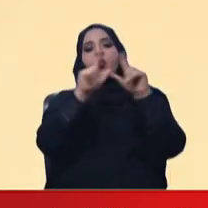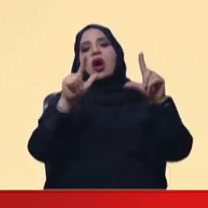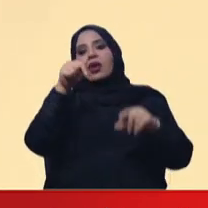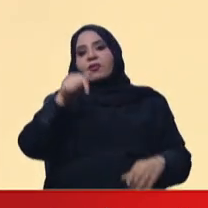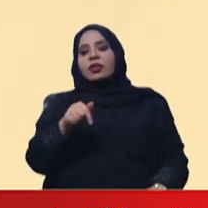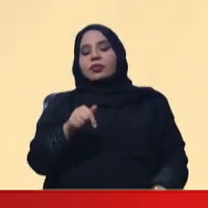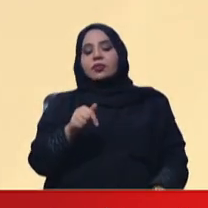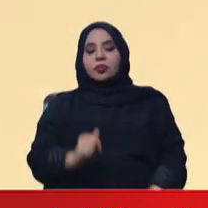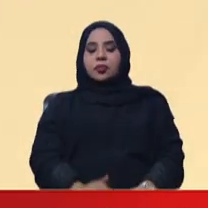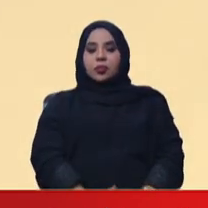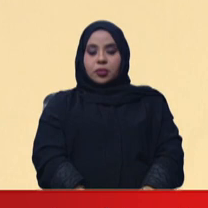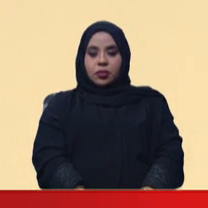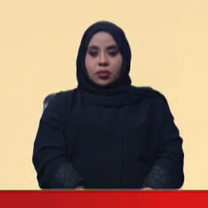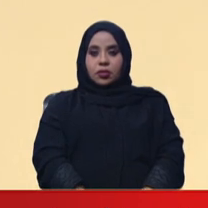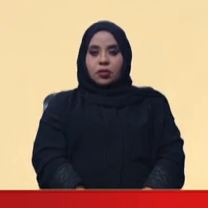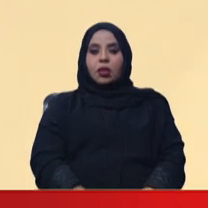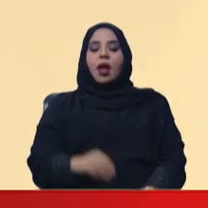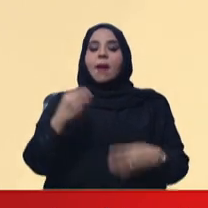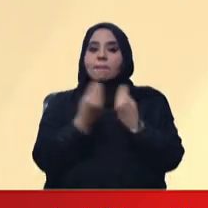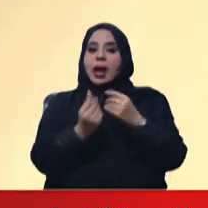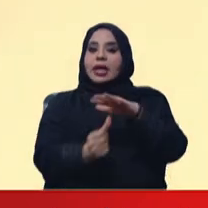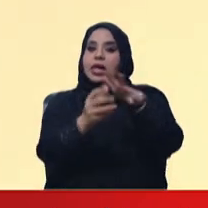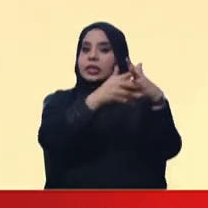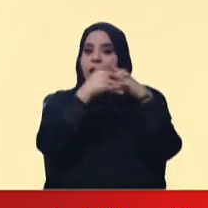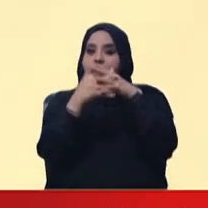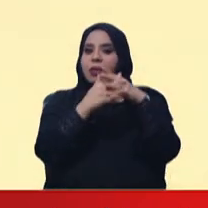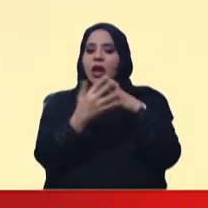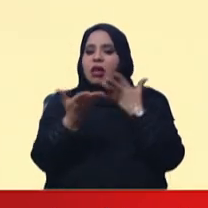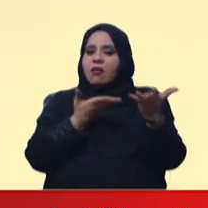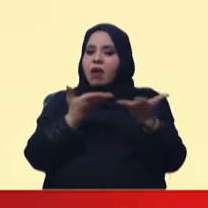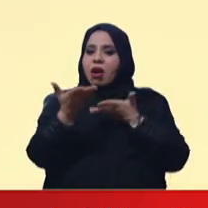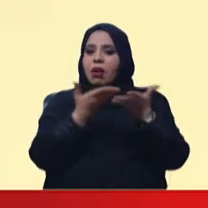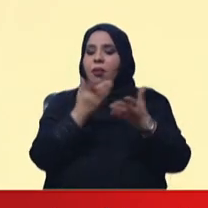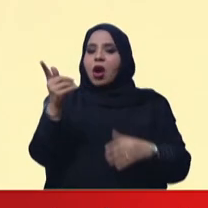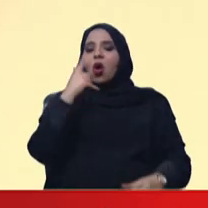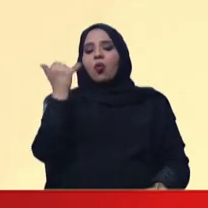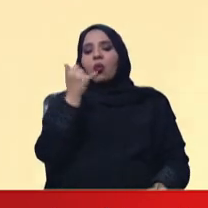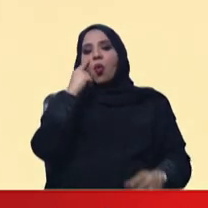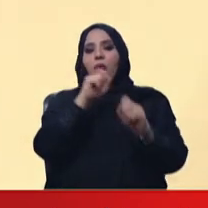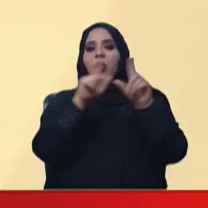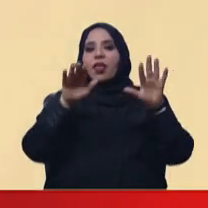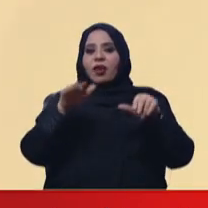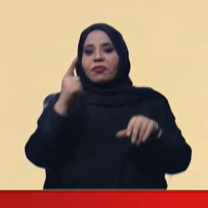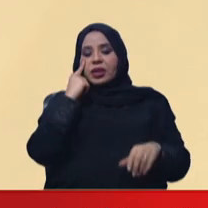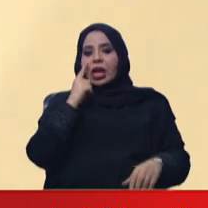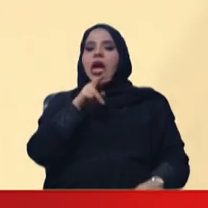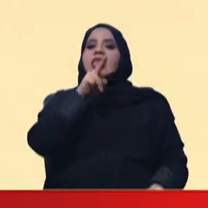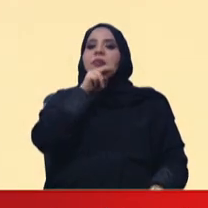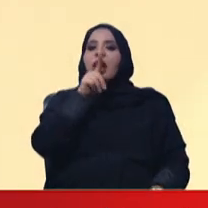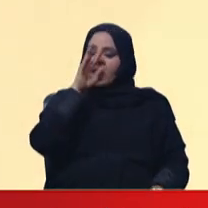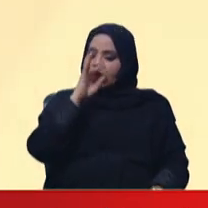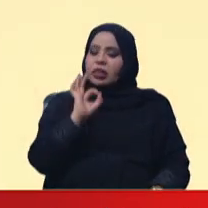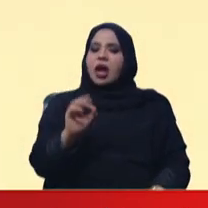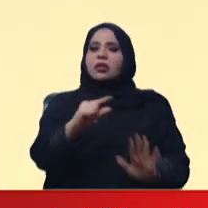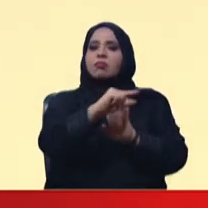مع فخامة الرئيس الأمريكية وكافة أركان القيادة الأمريكية بطبيعة الحال، وقال